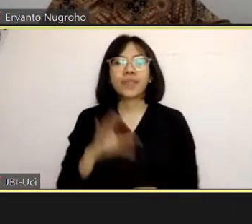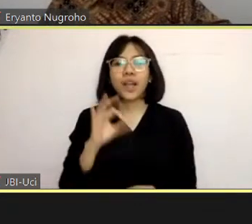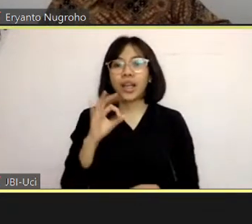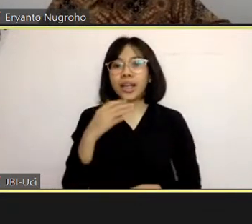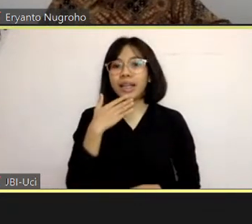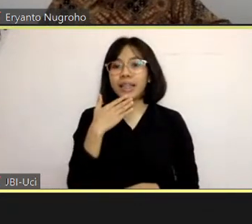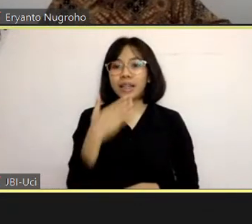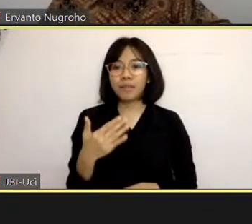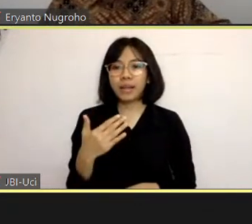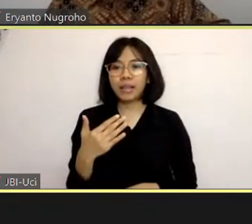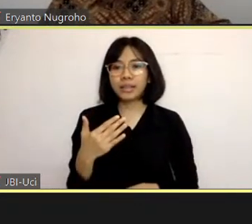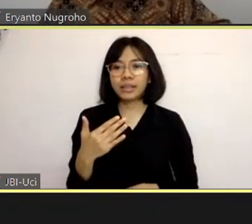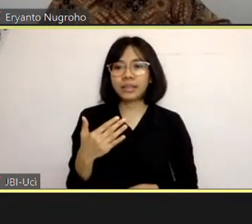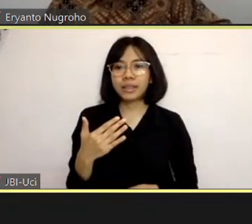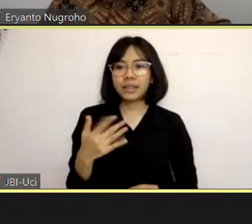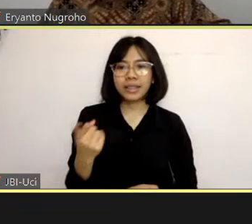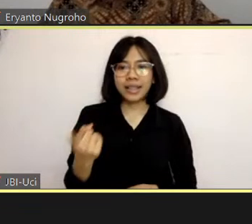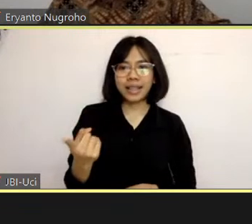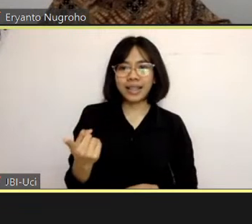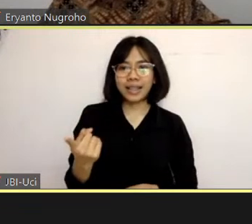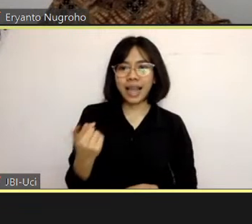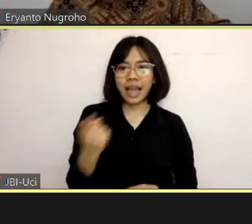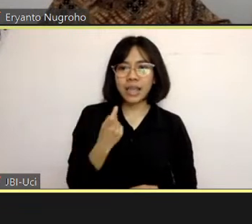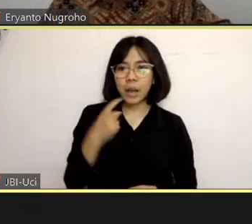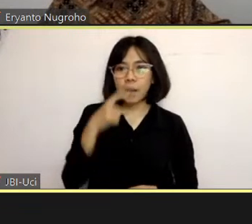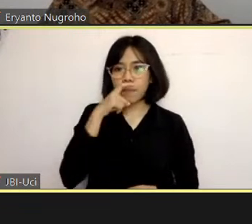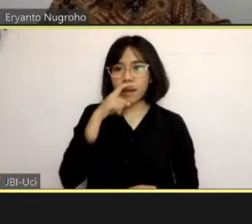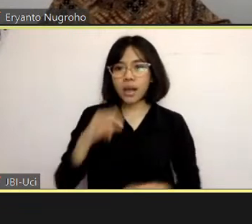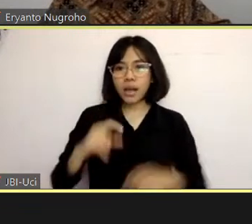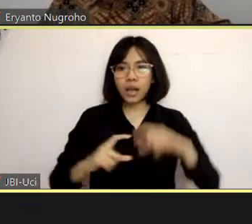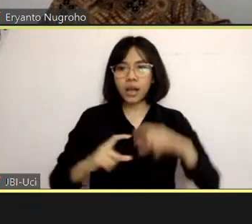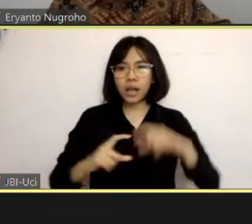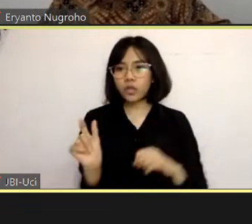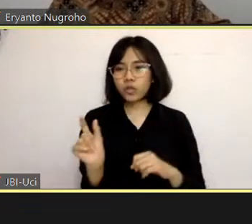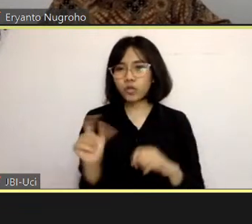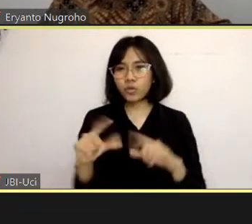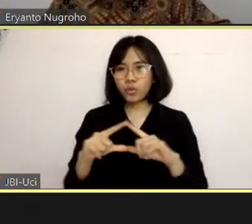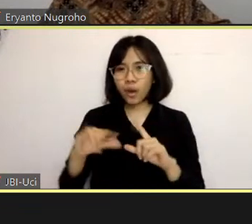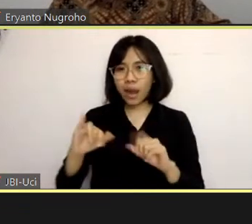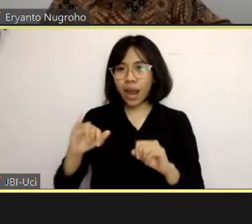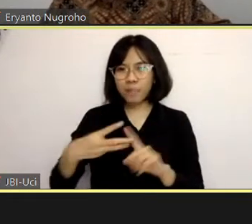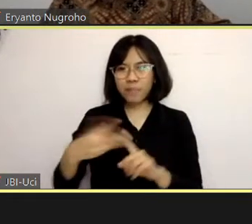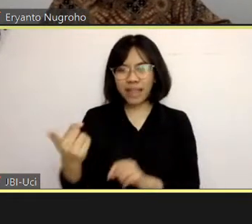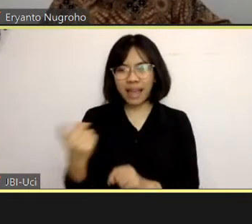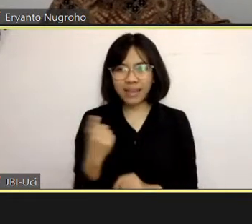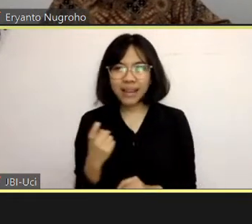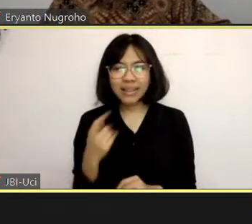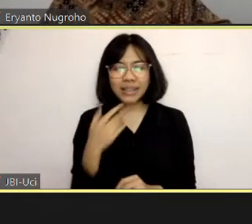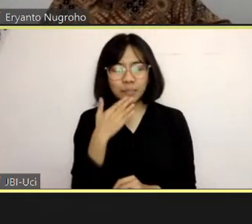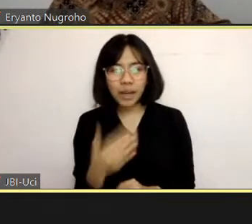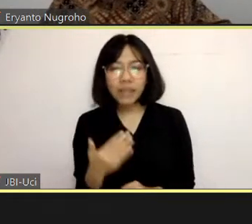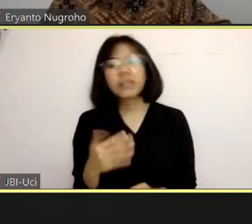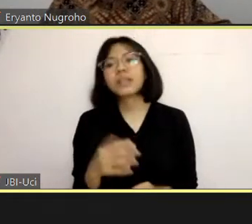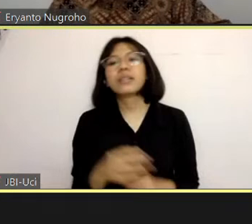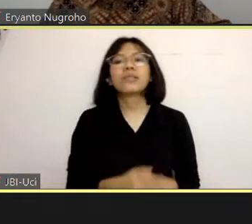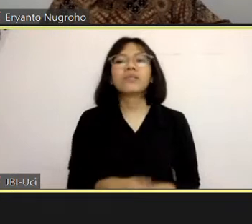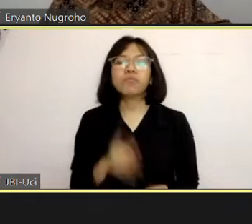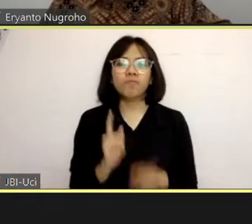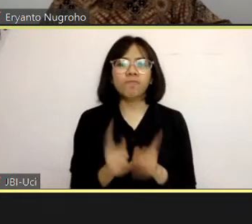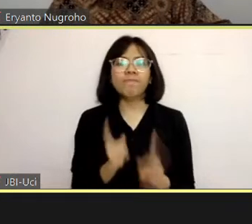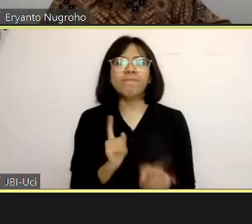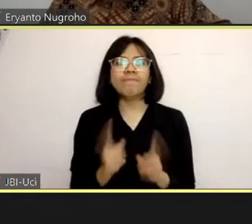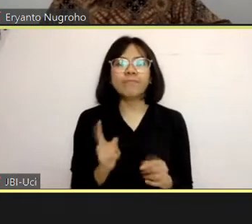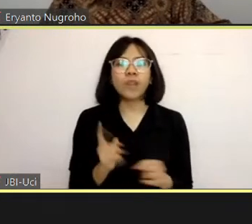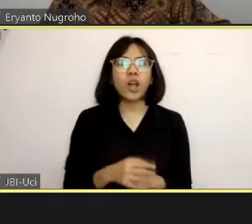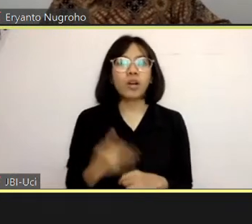Gama, terima kasih juga atas pertanyaannya Pak Syuaib Abu Hanifah. Memang kalau berdasarkan pengalaman kita untuk turun